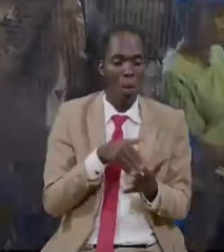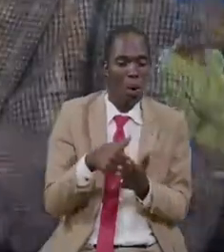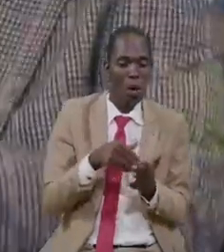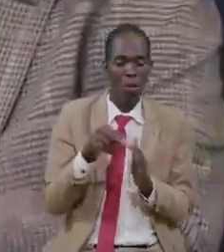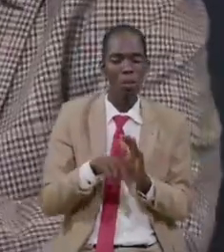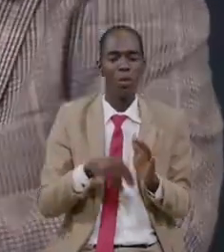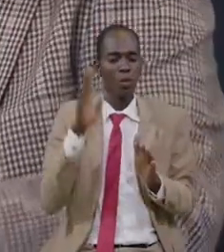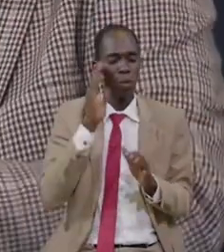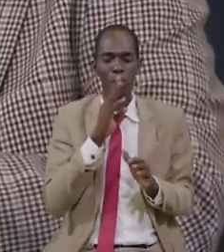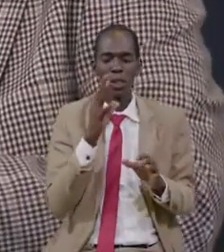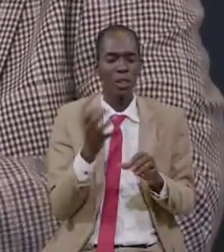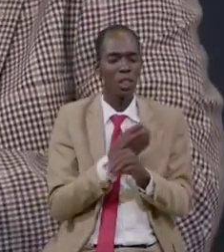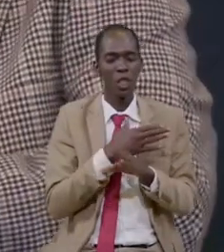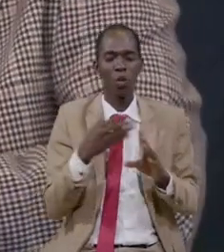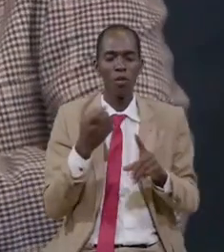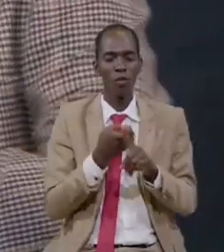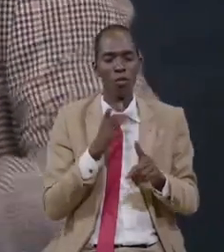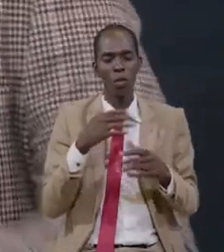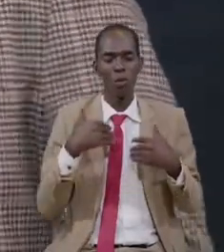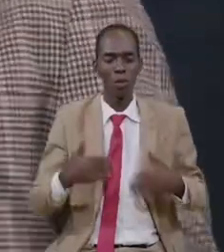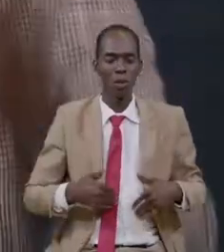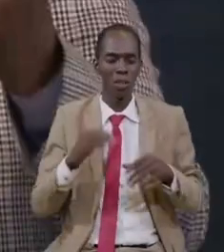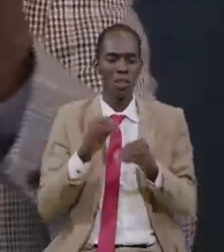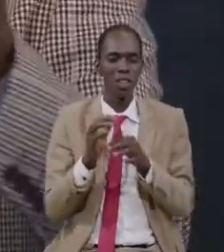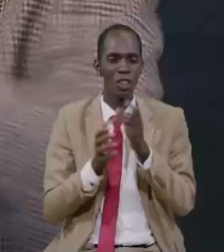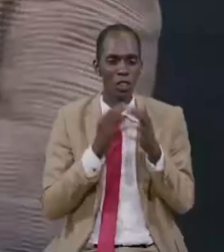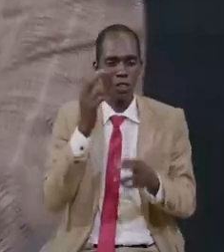Cette faiblesse va quitter ton corps. Cette infirmité va quitter ton